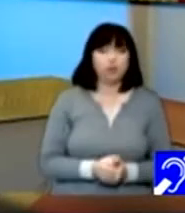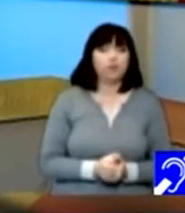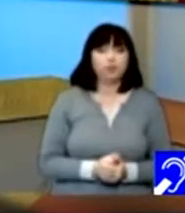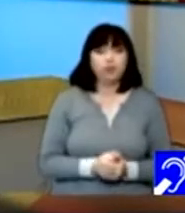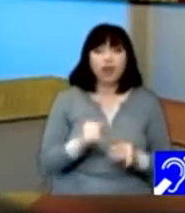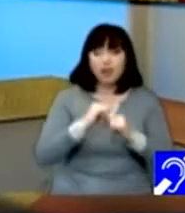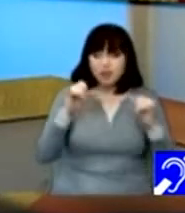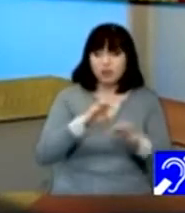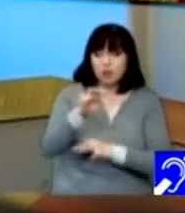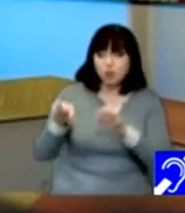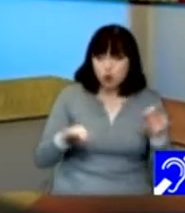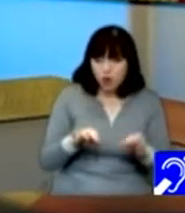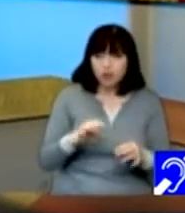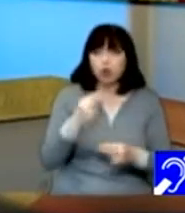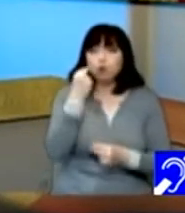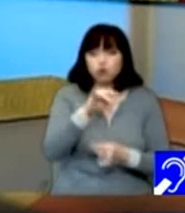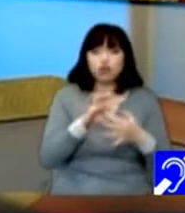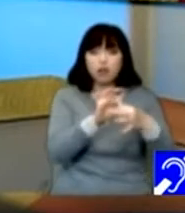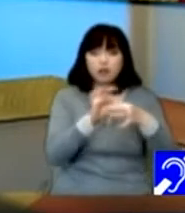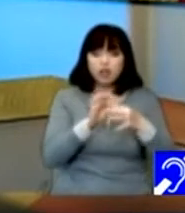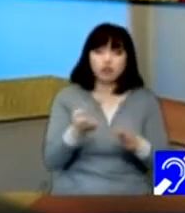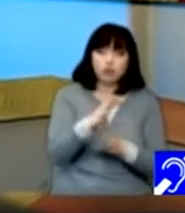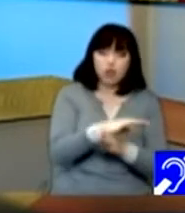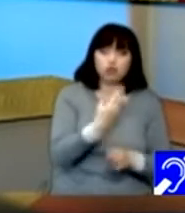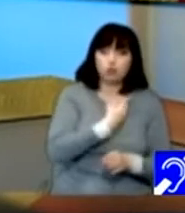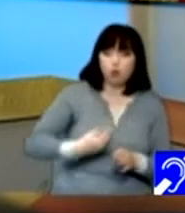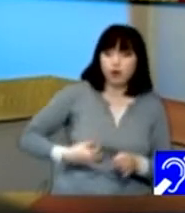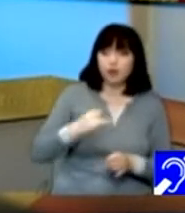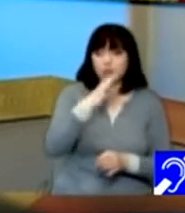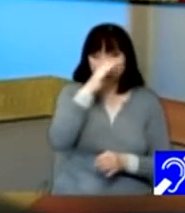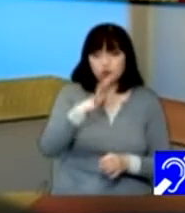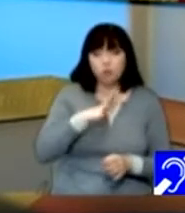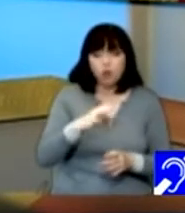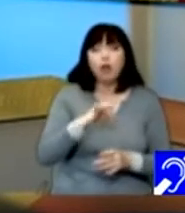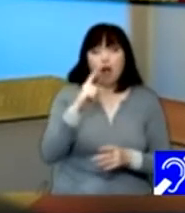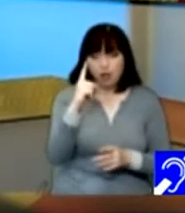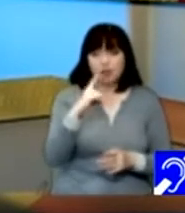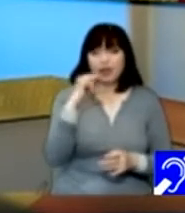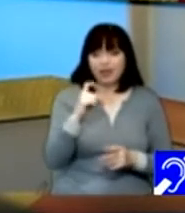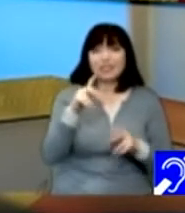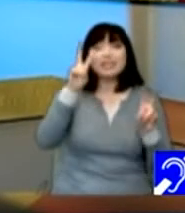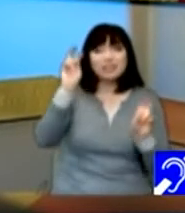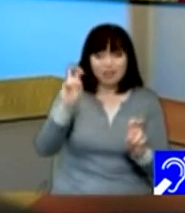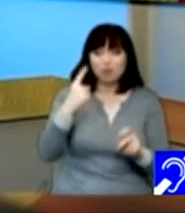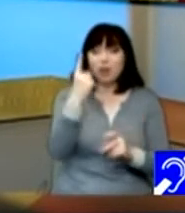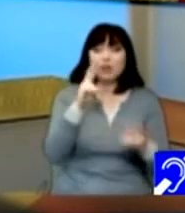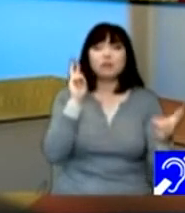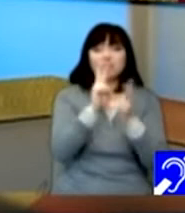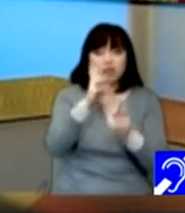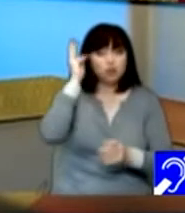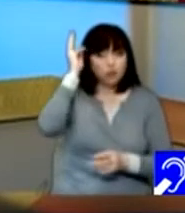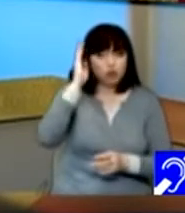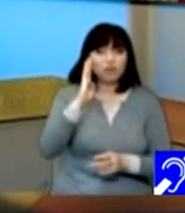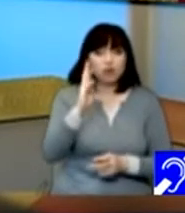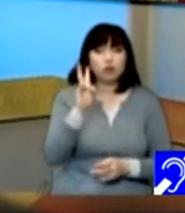Dezvoltarea proiectelor și eficientizarea relațiilor dintre București și Chișinău au fost printre subiectele abordate la prima întâlnire a ambasadorului